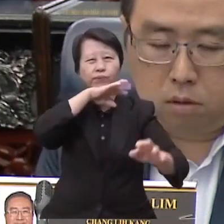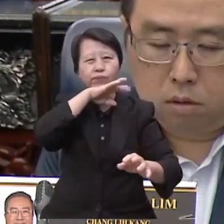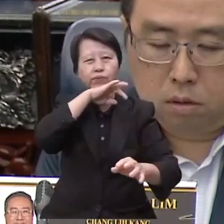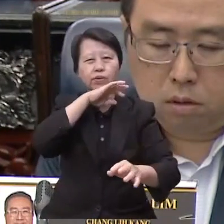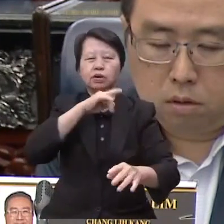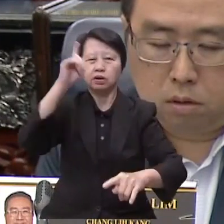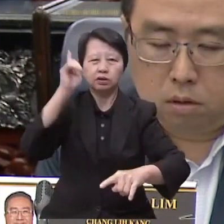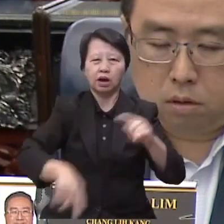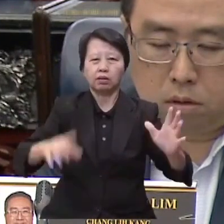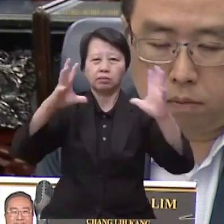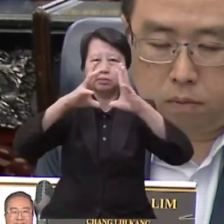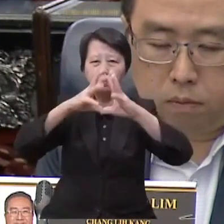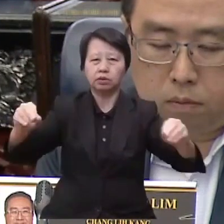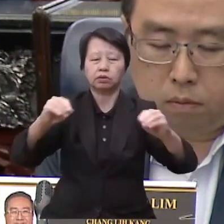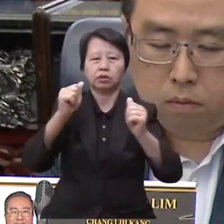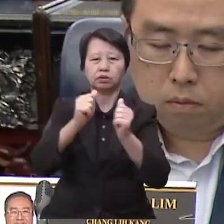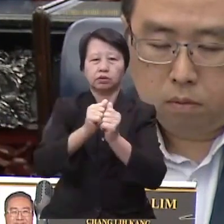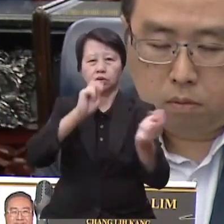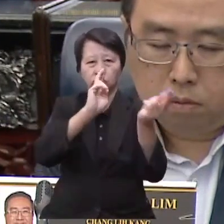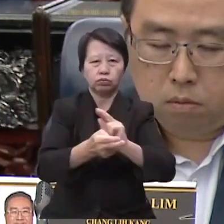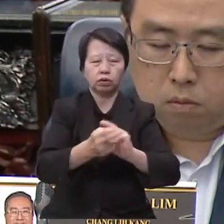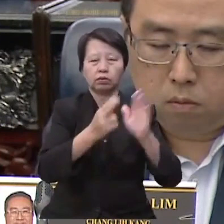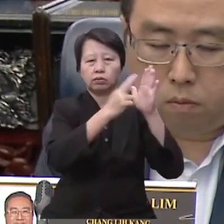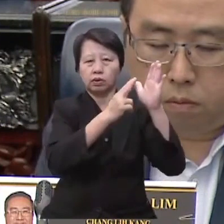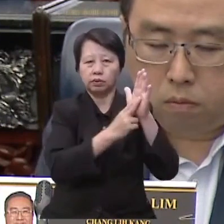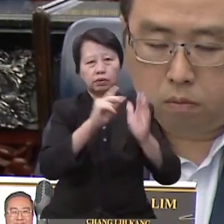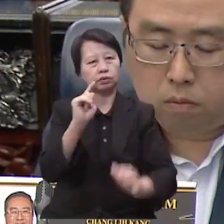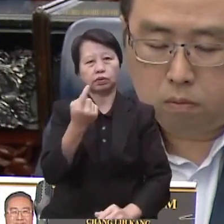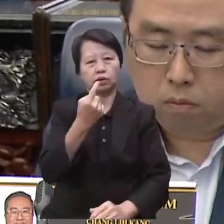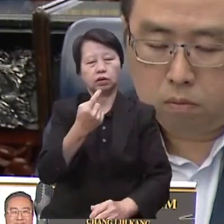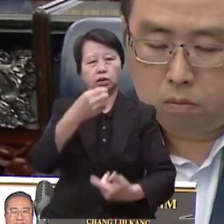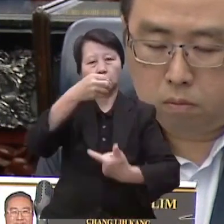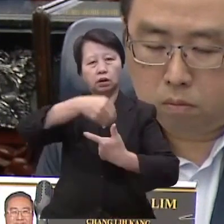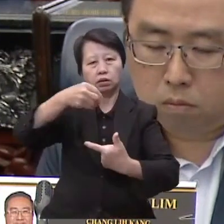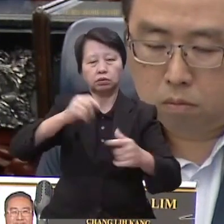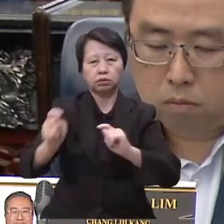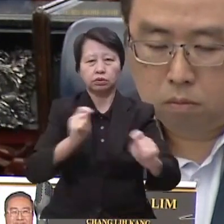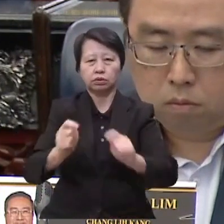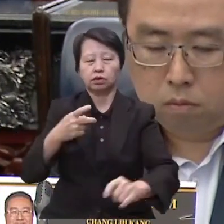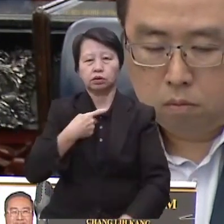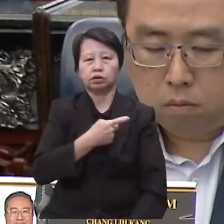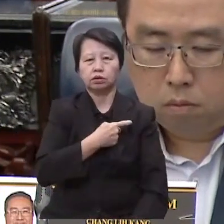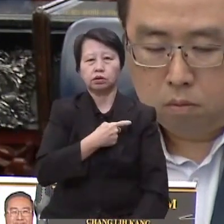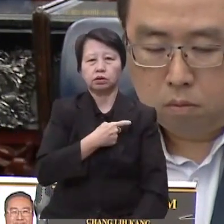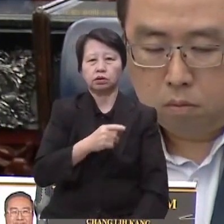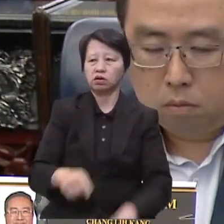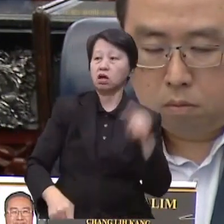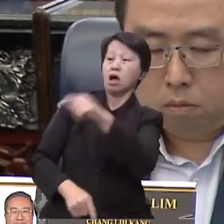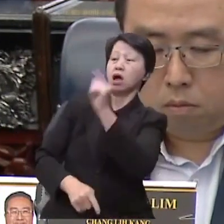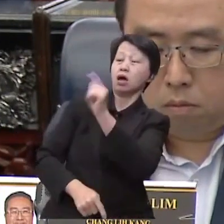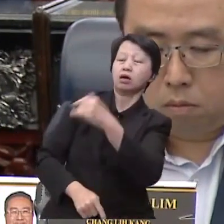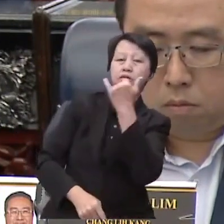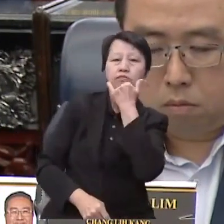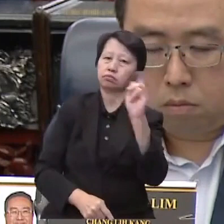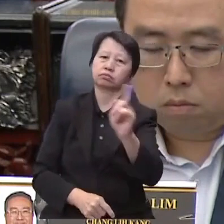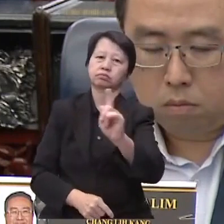tidak dapat diselesaikan dengan penggubalan undang-undang semata-mata mahupun tindakan kita menuding Jari